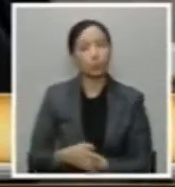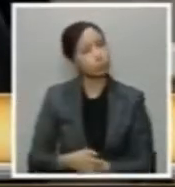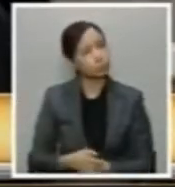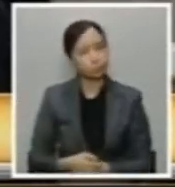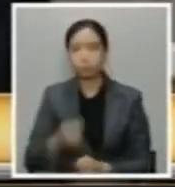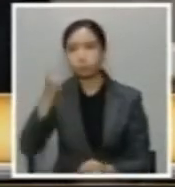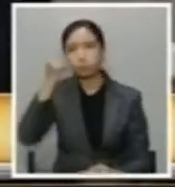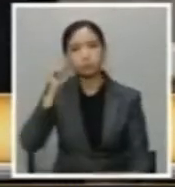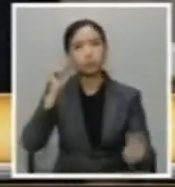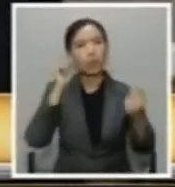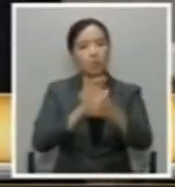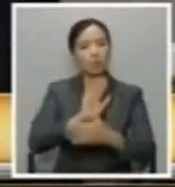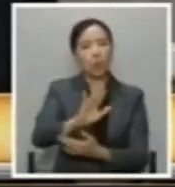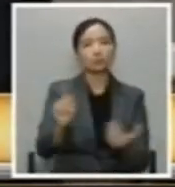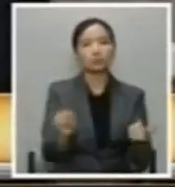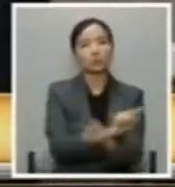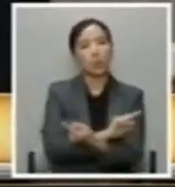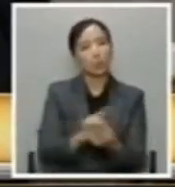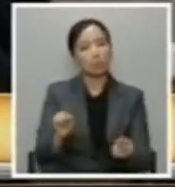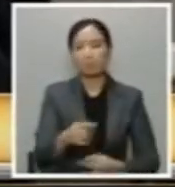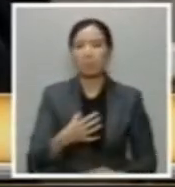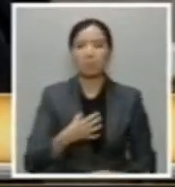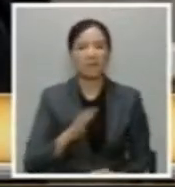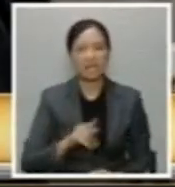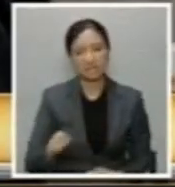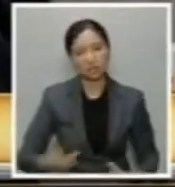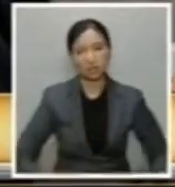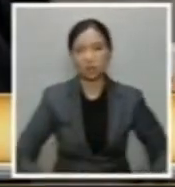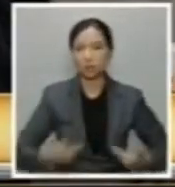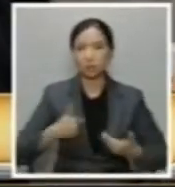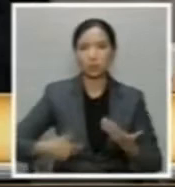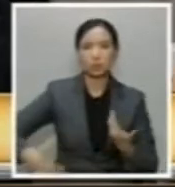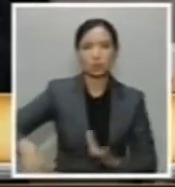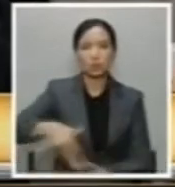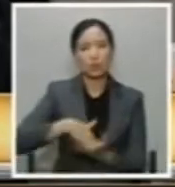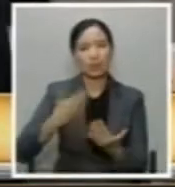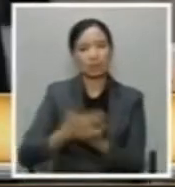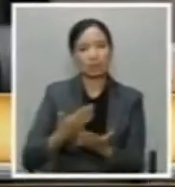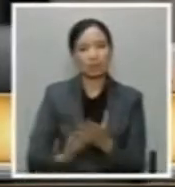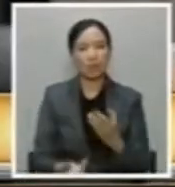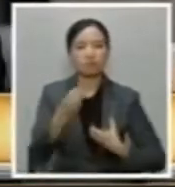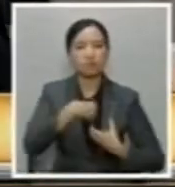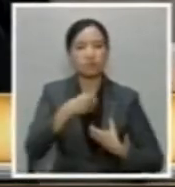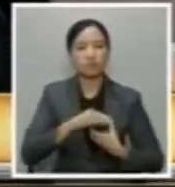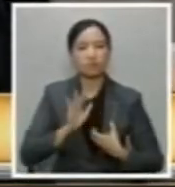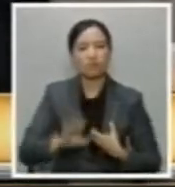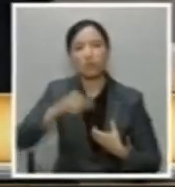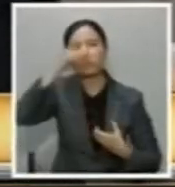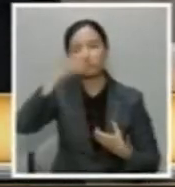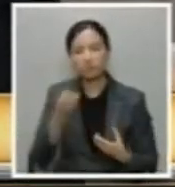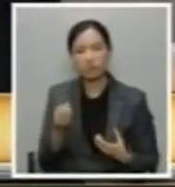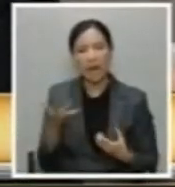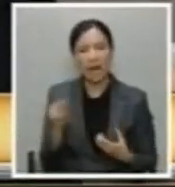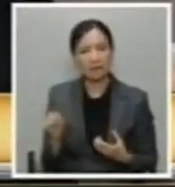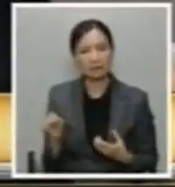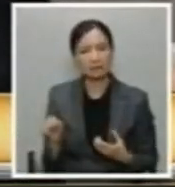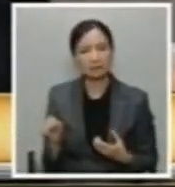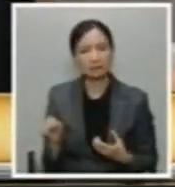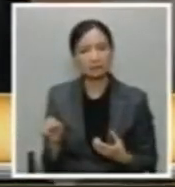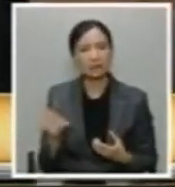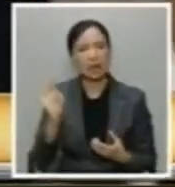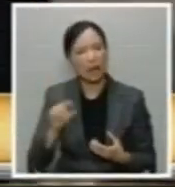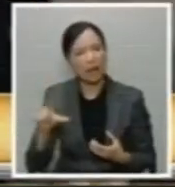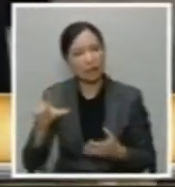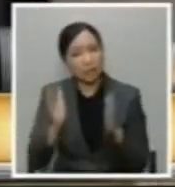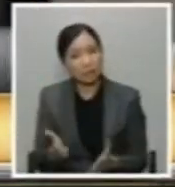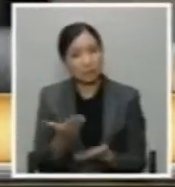มเนี่ยเราคงไม่อยากให้สภาพความเป็นอยู่ในแง่ของรายได้ของคนไทยส่วนใหญ่ที่อยู่ในวัยเกษียณเนี่ยมีร